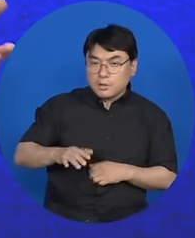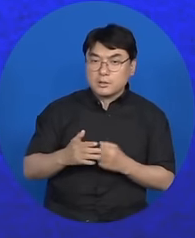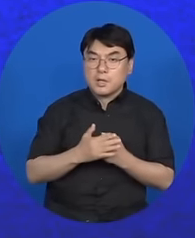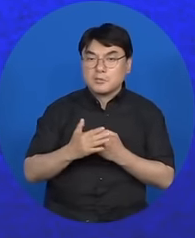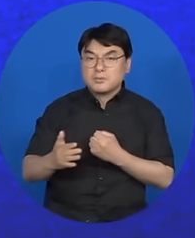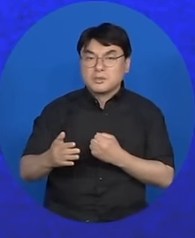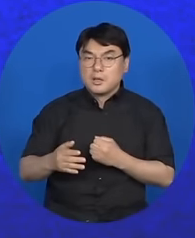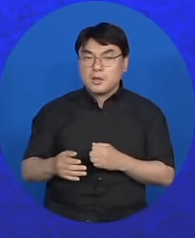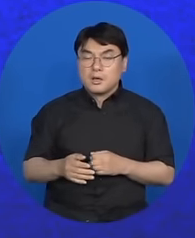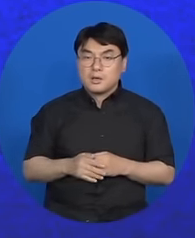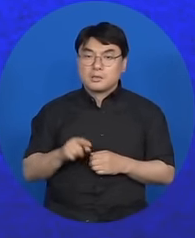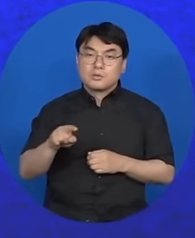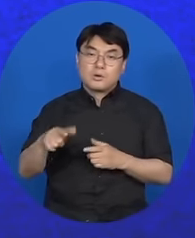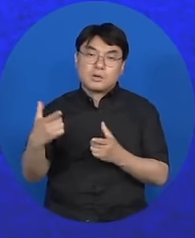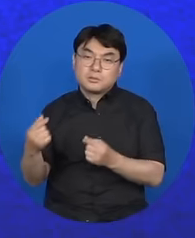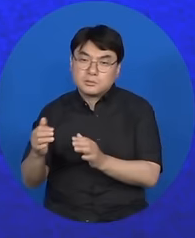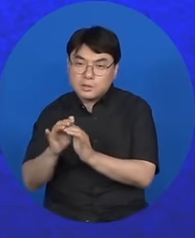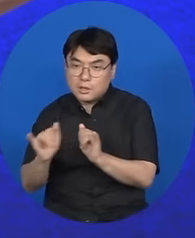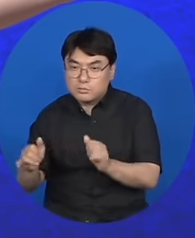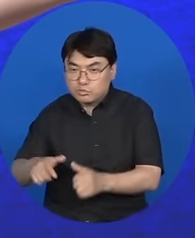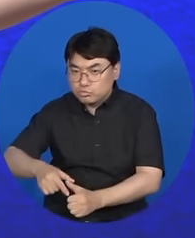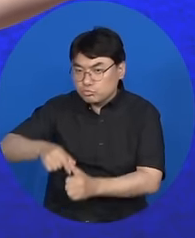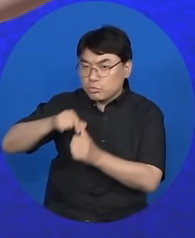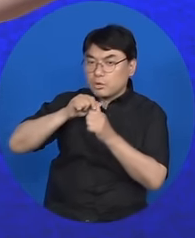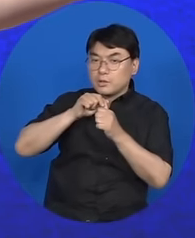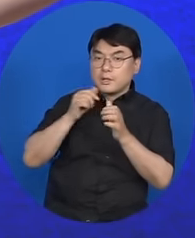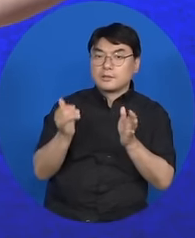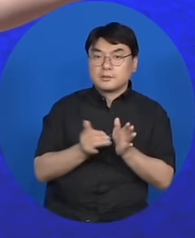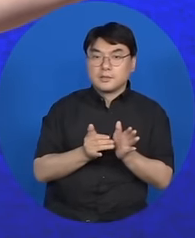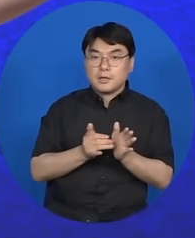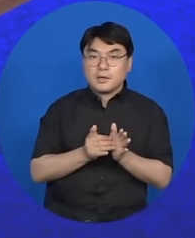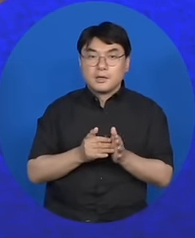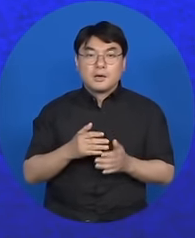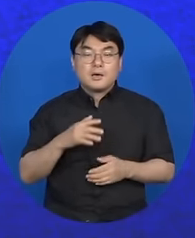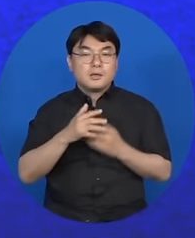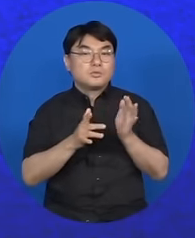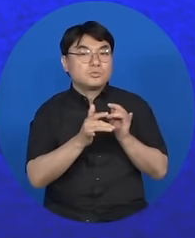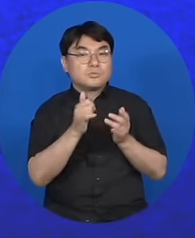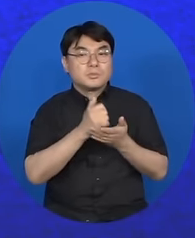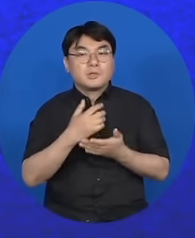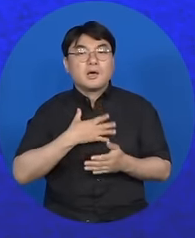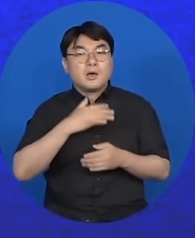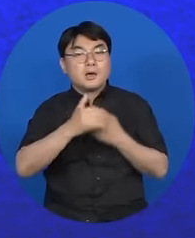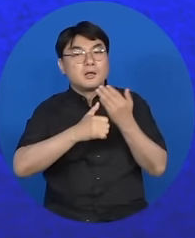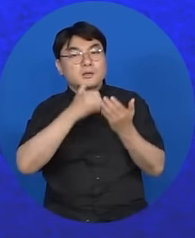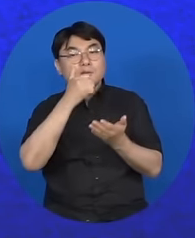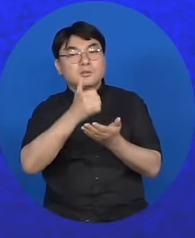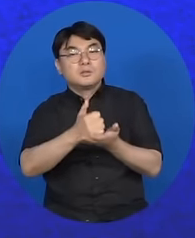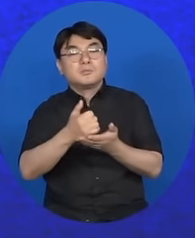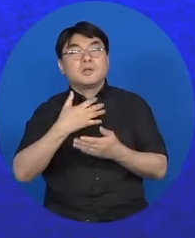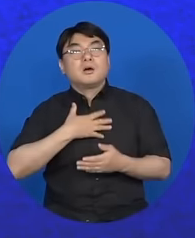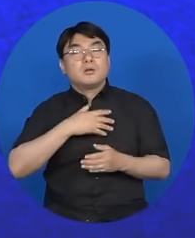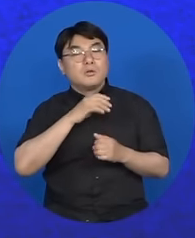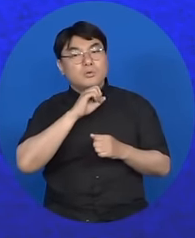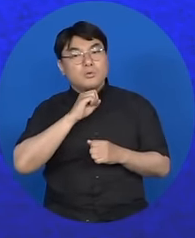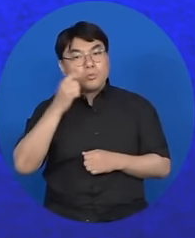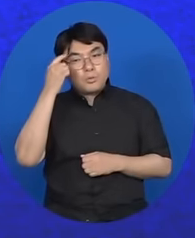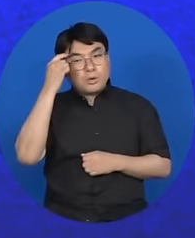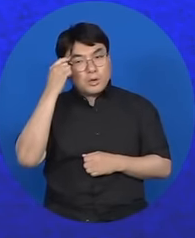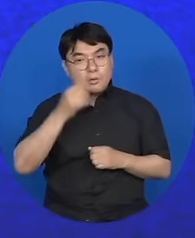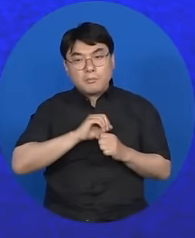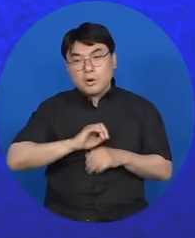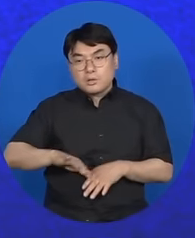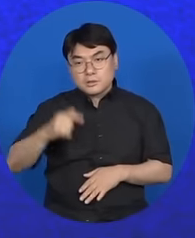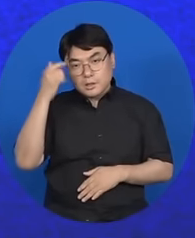오히려 구원하셨다는 것이죠. 예수님이 이런 얘기를 하시죠. 나의 하나님, 나의 하나님, 어찌하여 나를 버리셨나이까? 주님은 버림받았지만